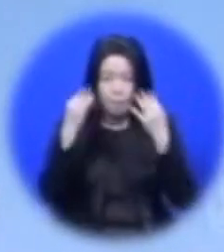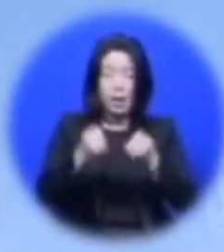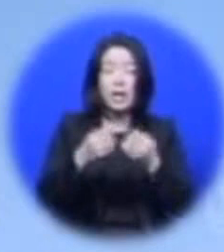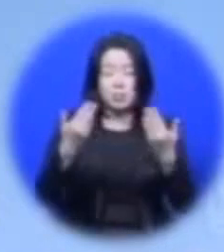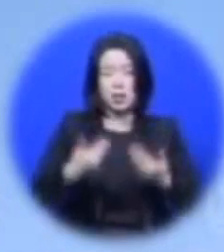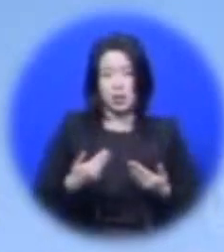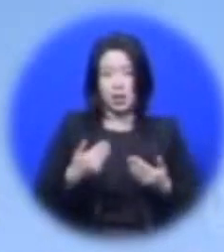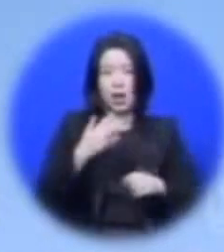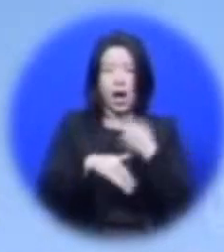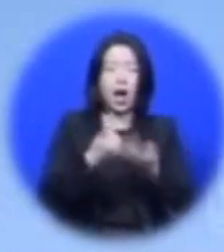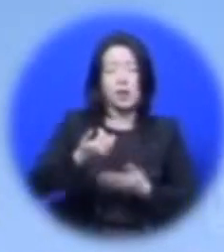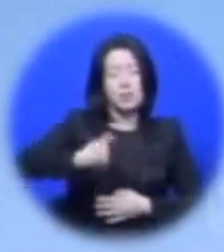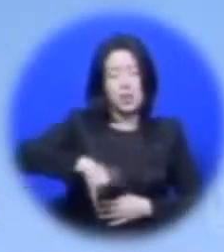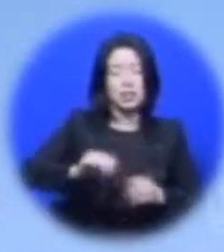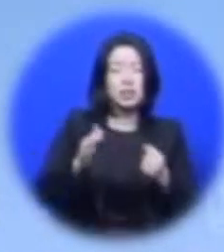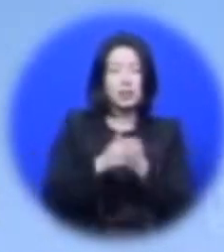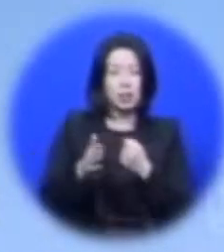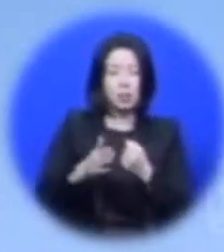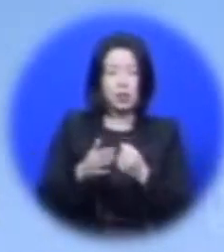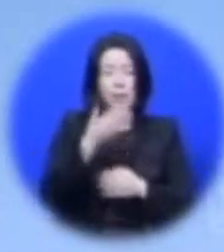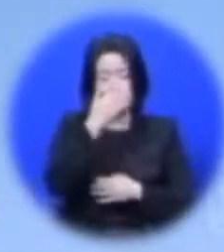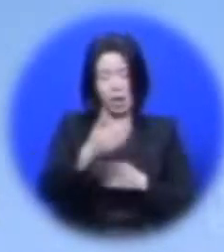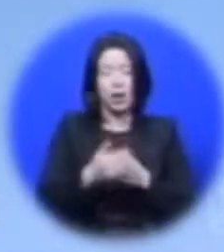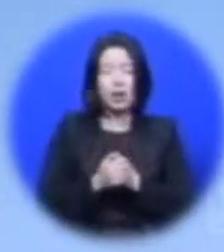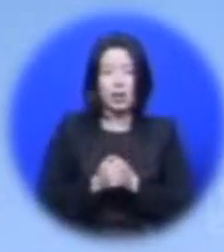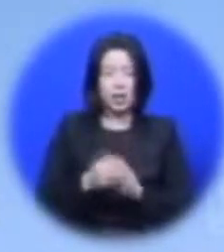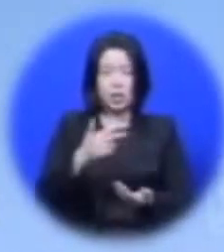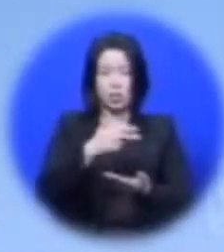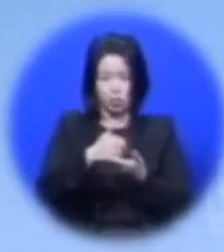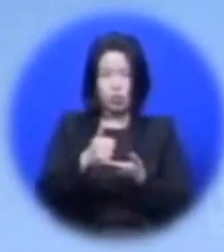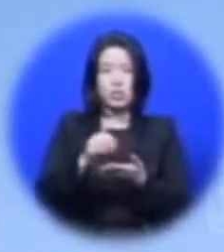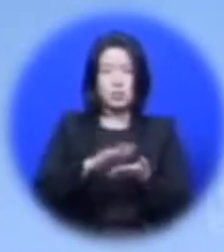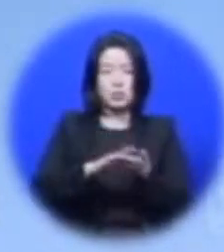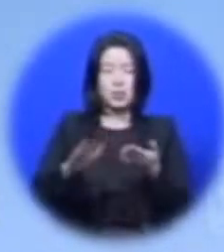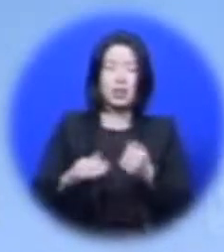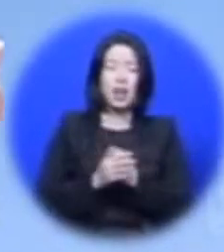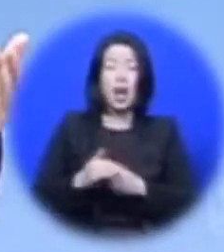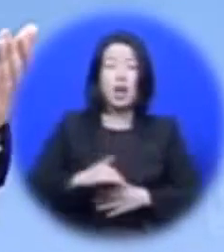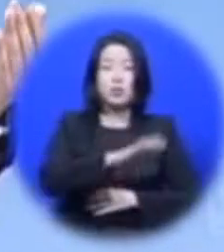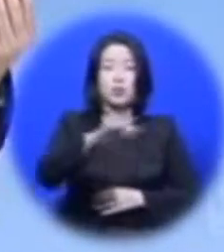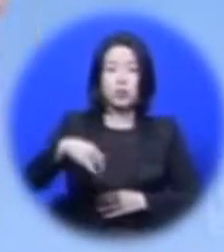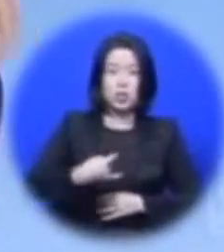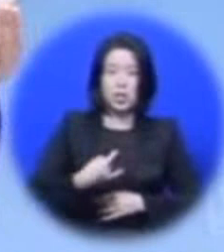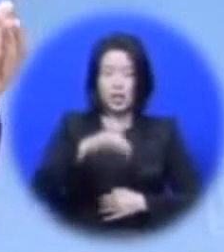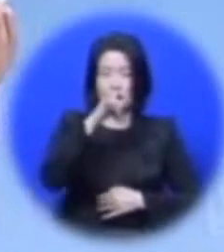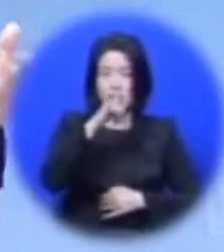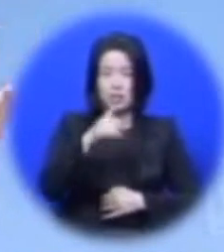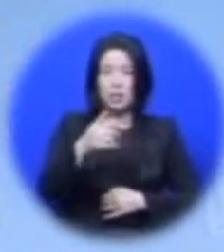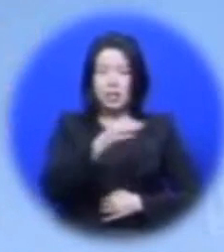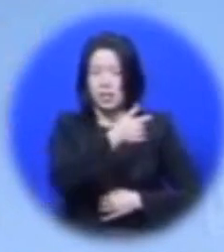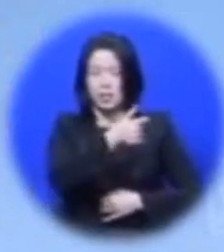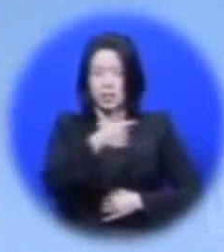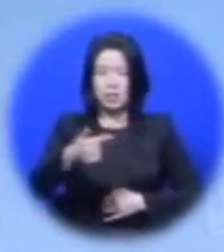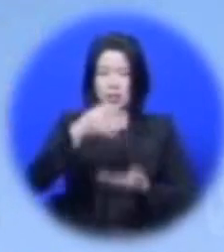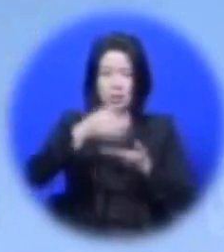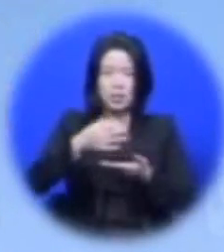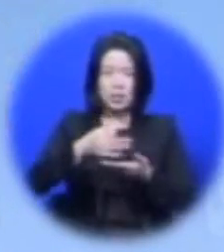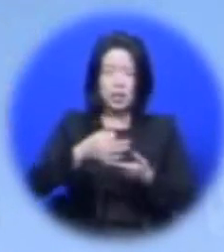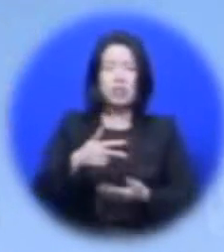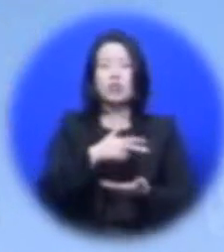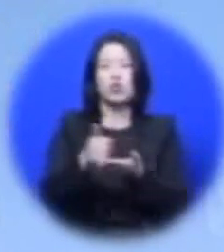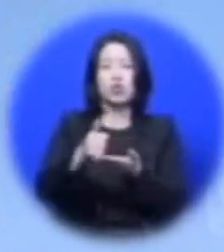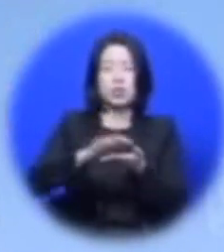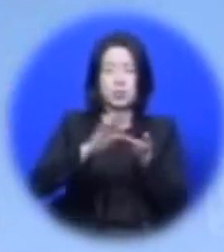자녀니까 가능한 일입니다. 주님이에요. 우리에게 있어서 가장 큰 재산은 주님이십니다.